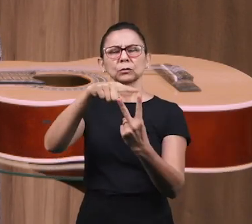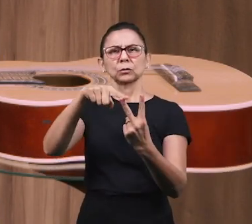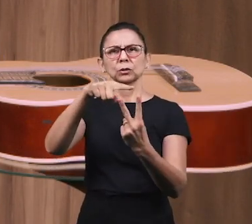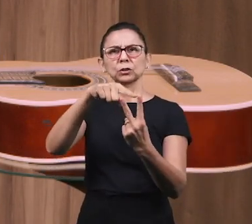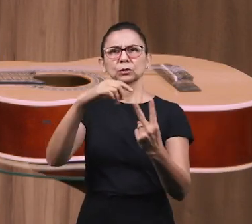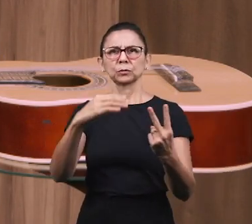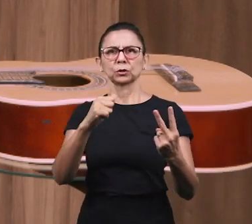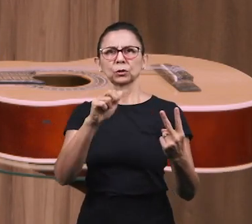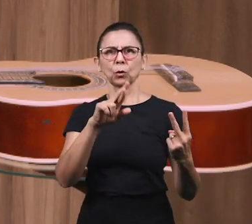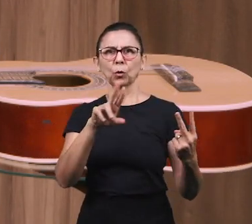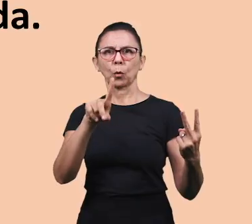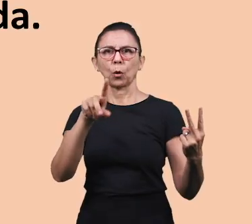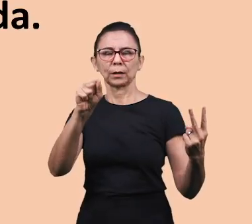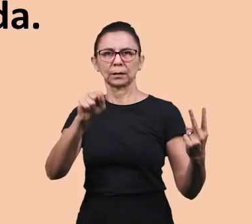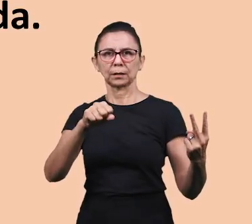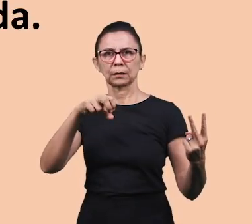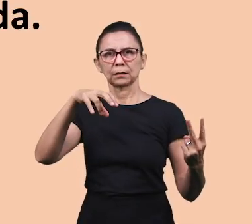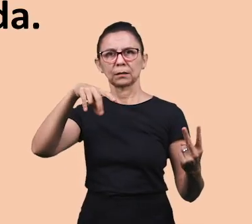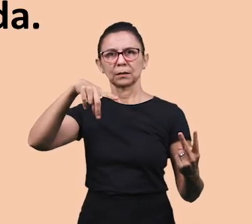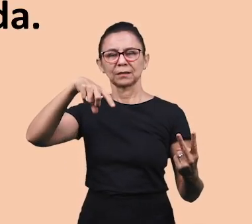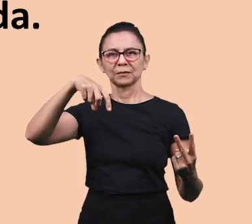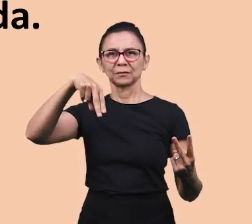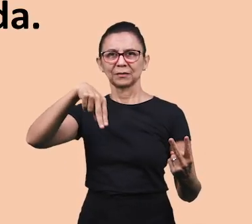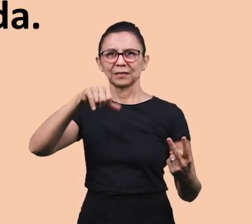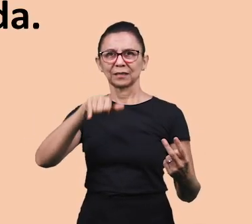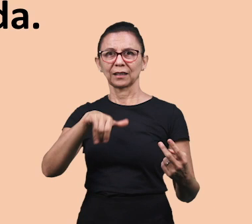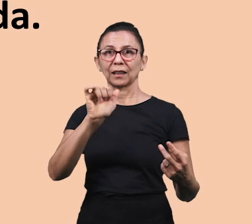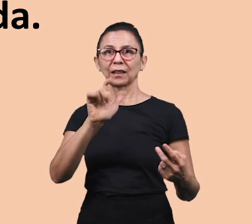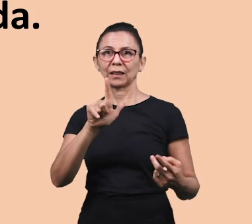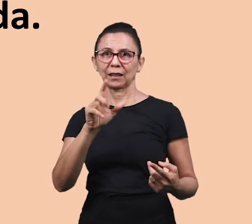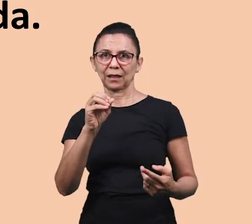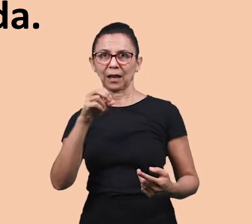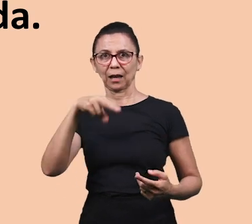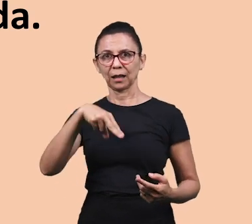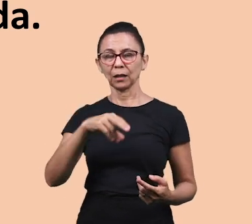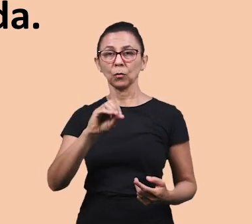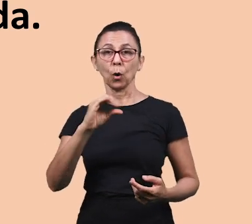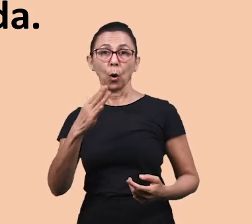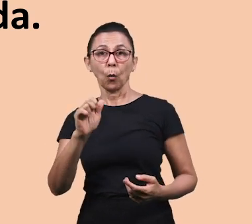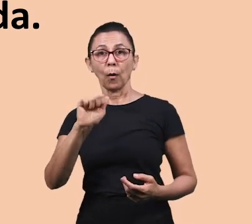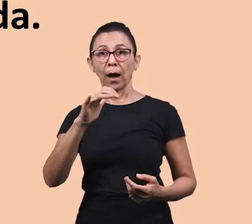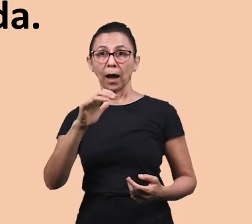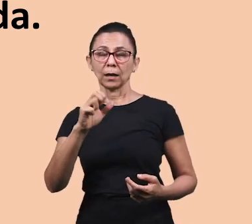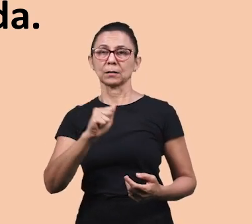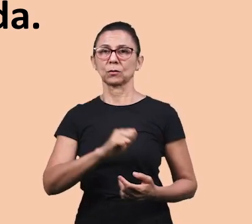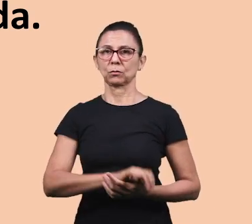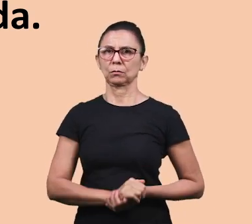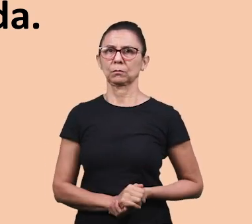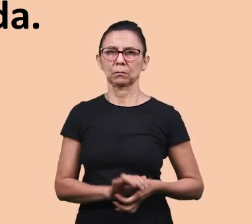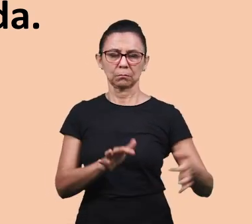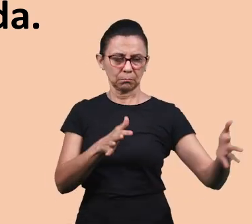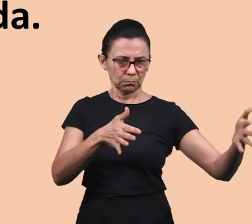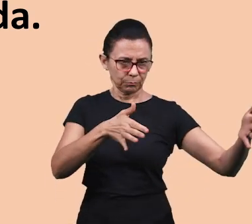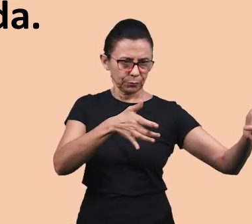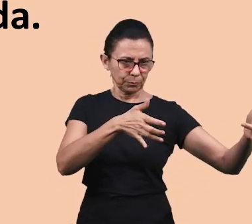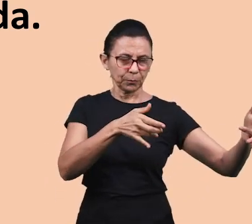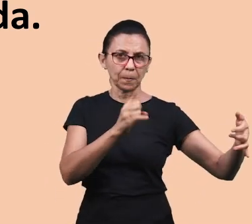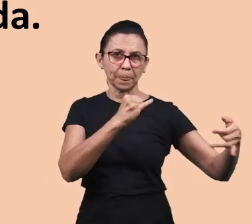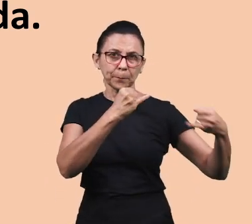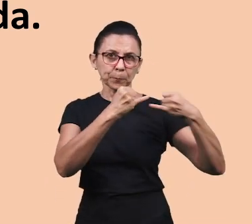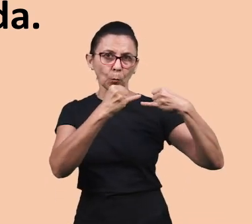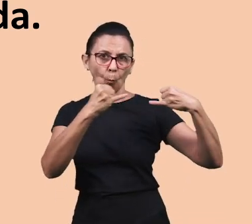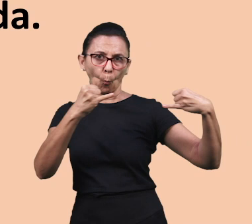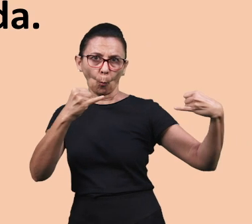de cordes, de nylon ou en acier. Nous commençons à compter les cordes de la